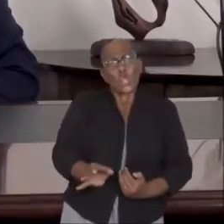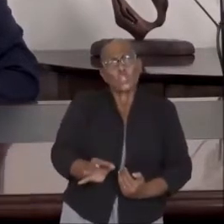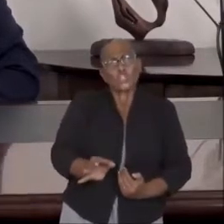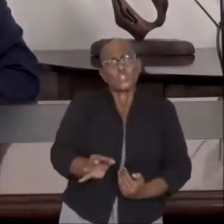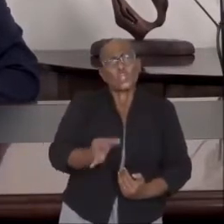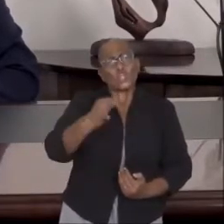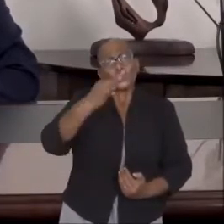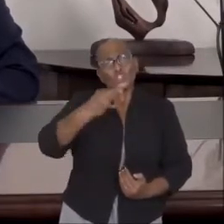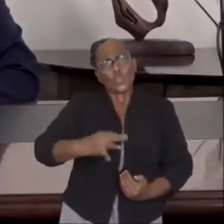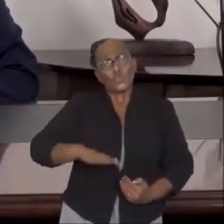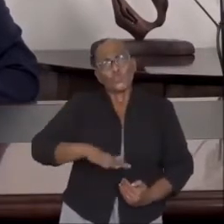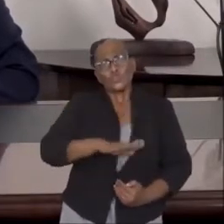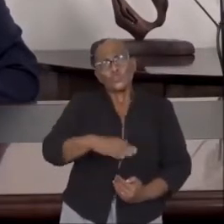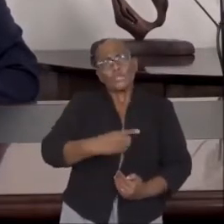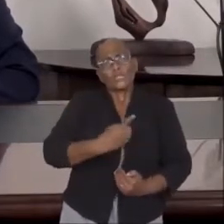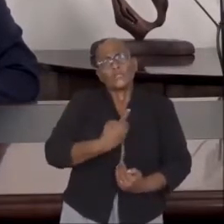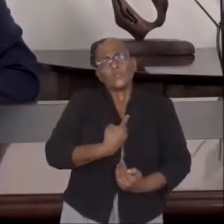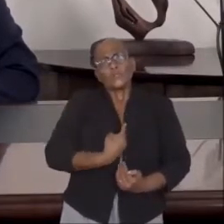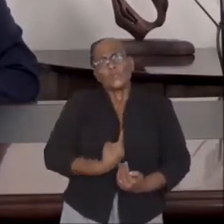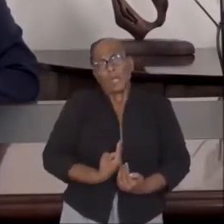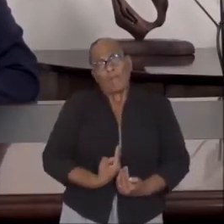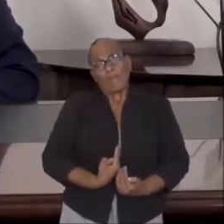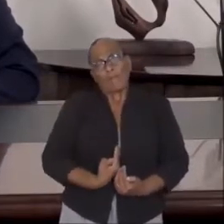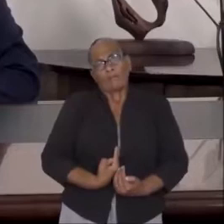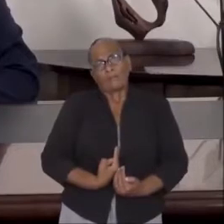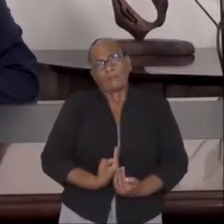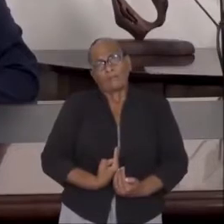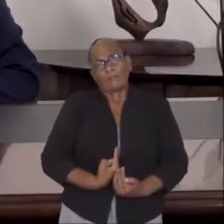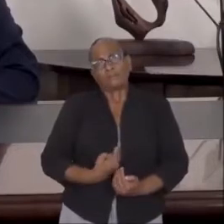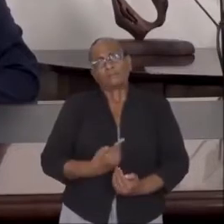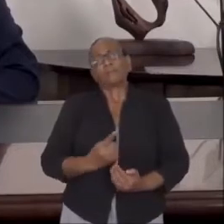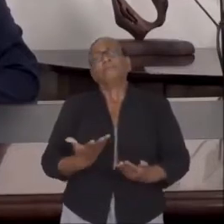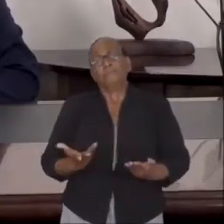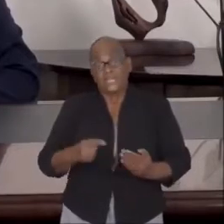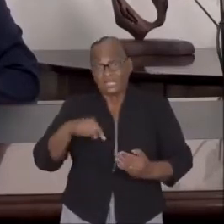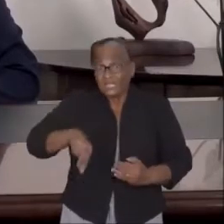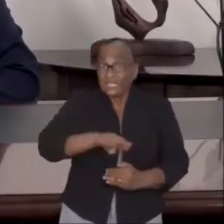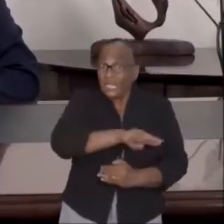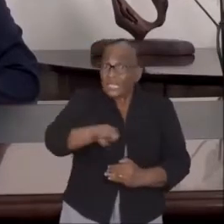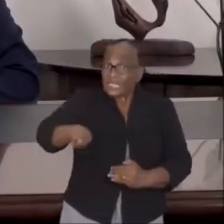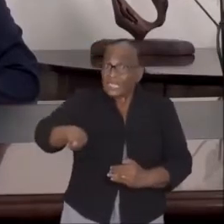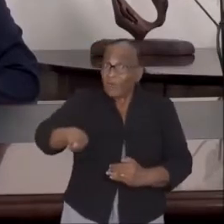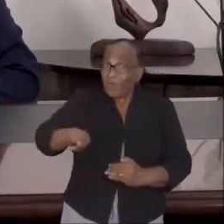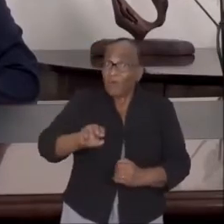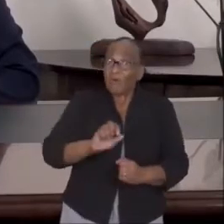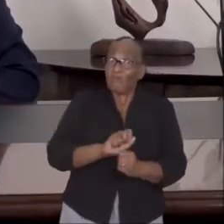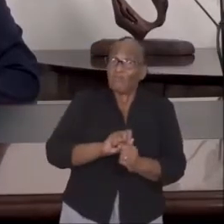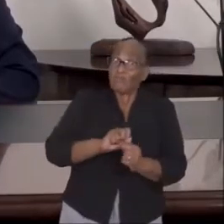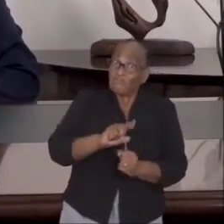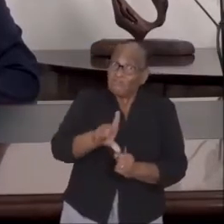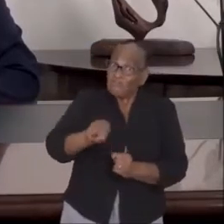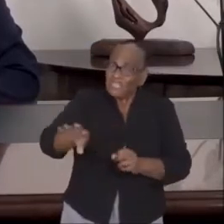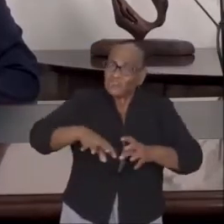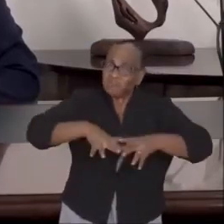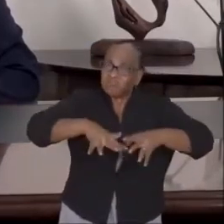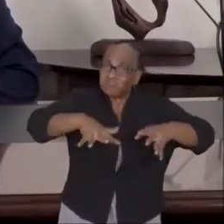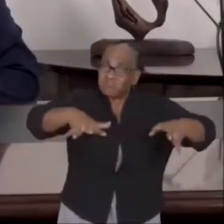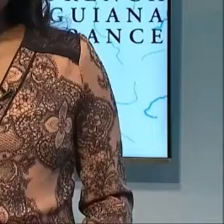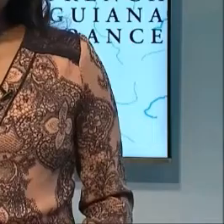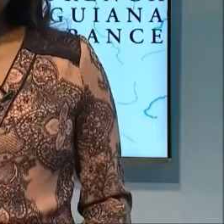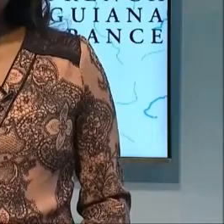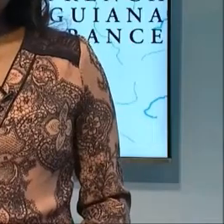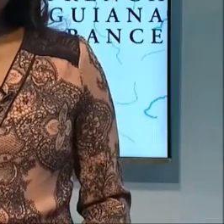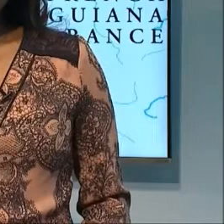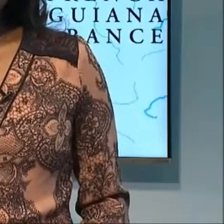geïsoleerd zullen moeten worden. Het risico voor verdere verspreiding van het virus zal hierdoor toenemen.